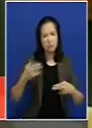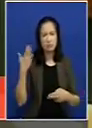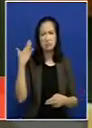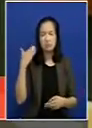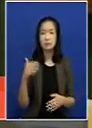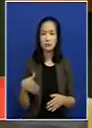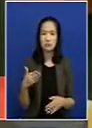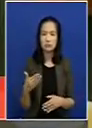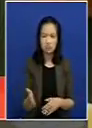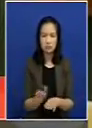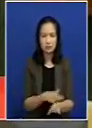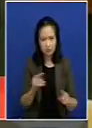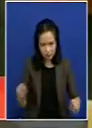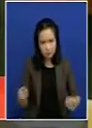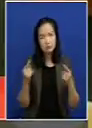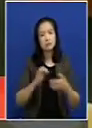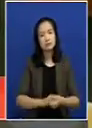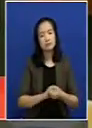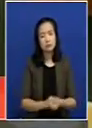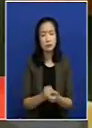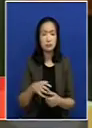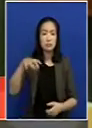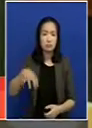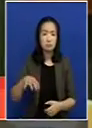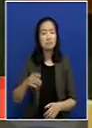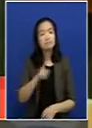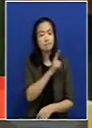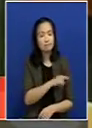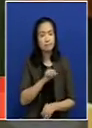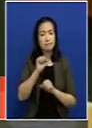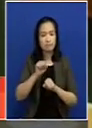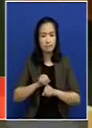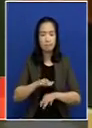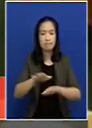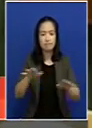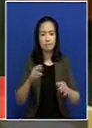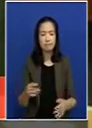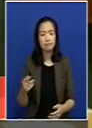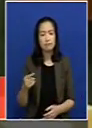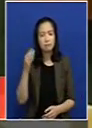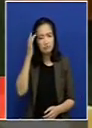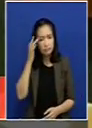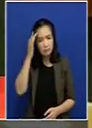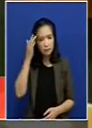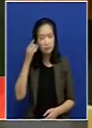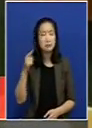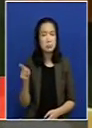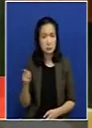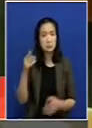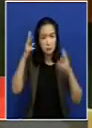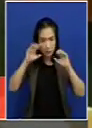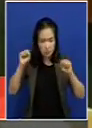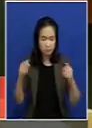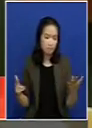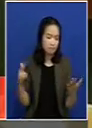สูงในรัฐบาลสหรัฐเปิดเผยว่าทำเนียบขาวเตรียมที่จะประกาศเรื่องการเยือนคิวบาของนายโอบามาคืนนี้ตามเวลาประเทศไทย